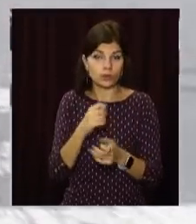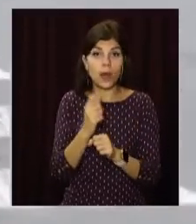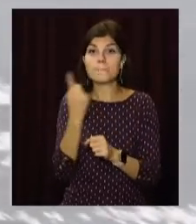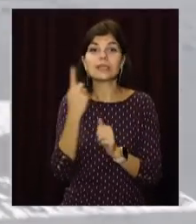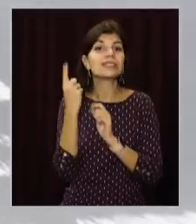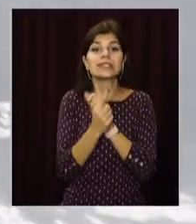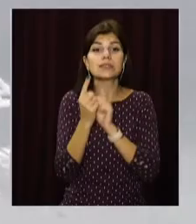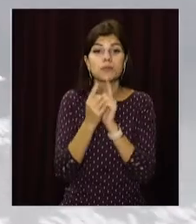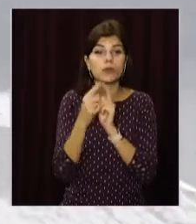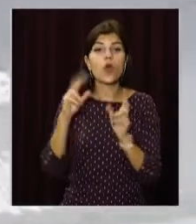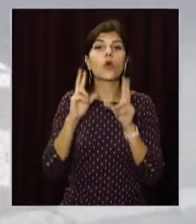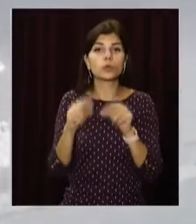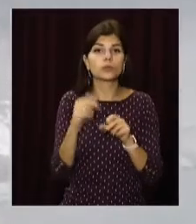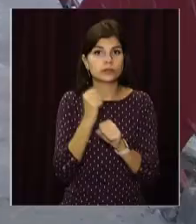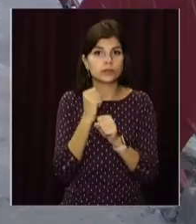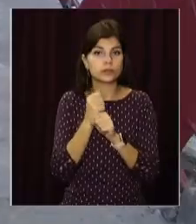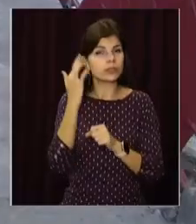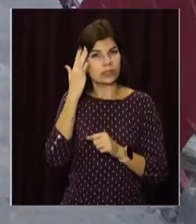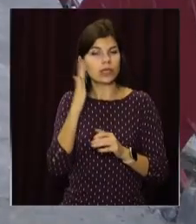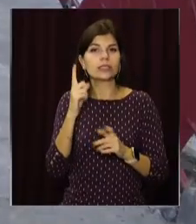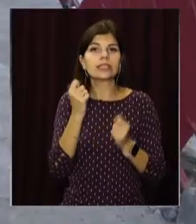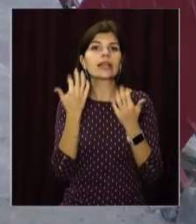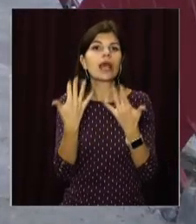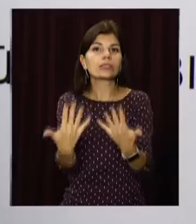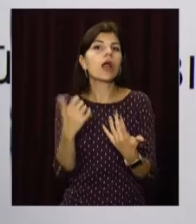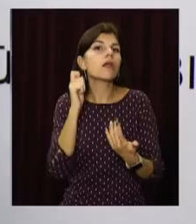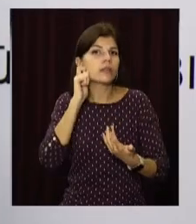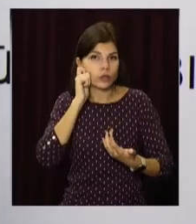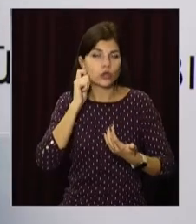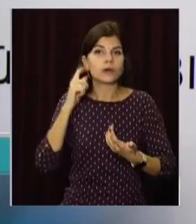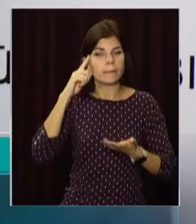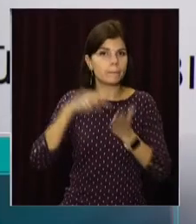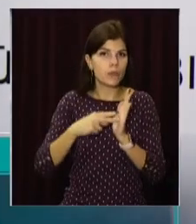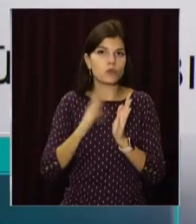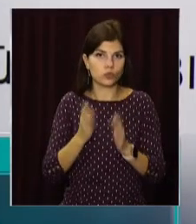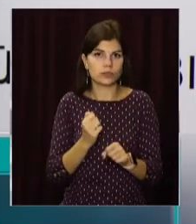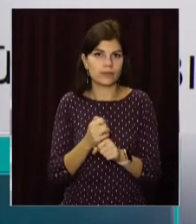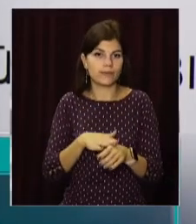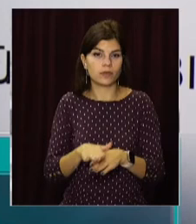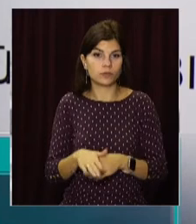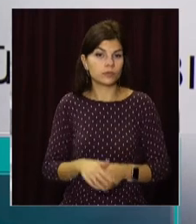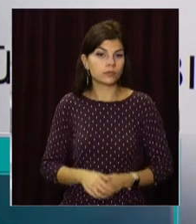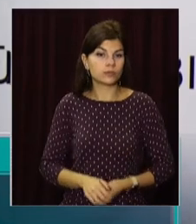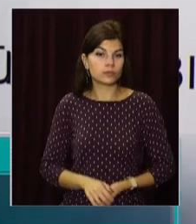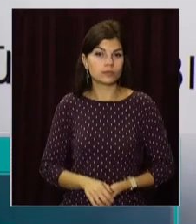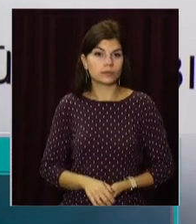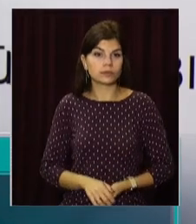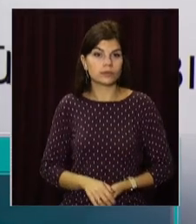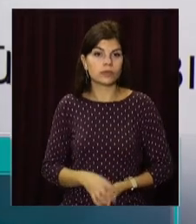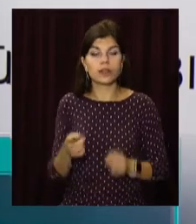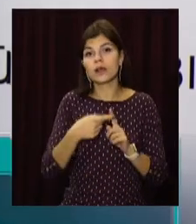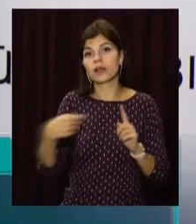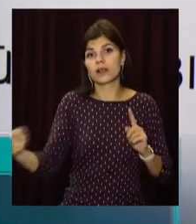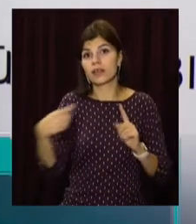в інфраструктурі обіцяють продемонструвати вже за кілька років. В течение 25 лет мы будем понимать, как